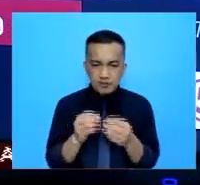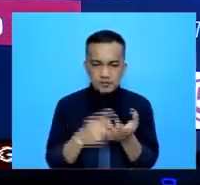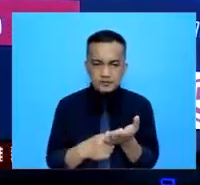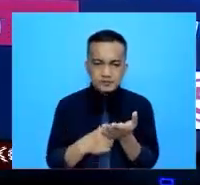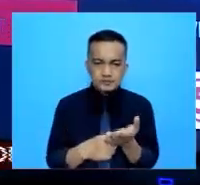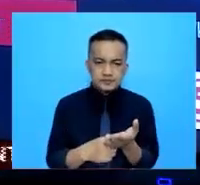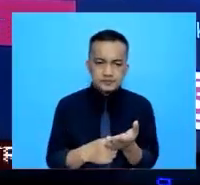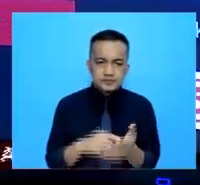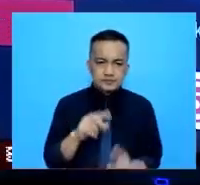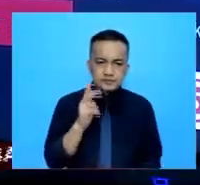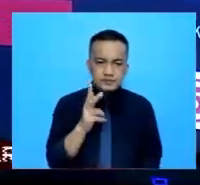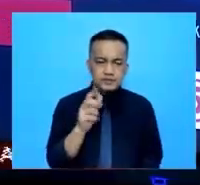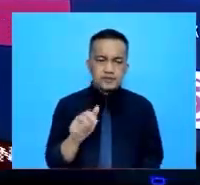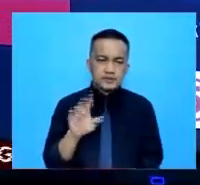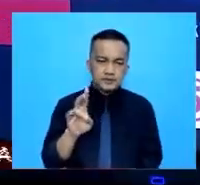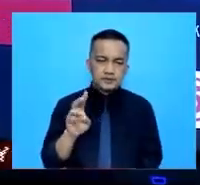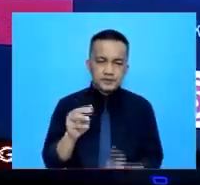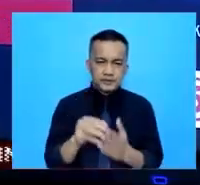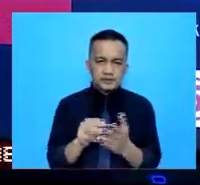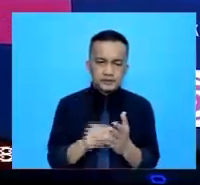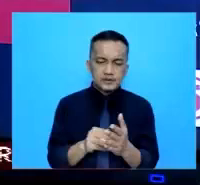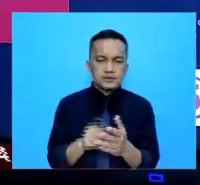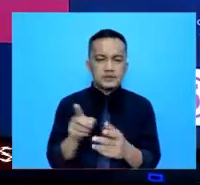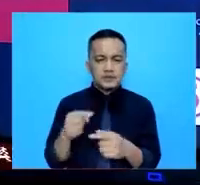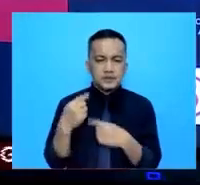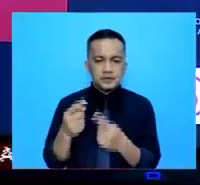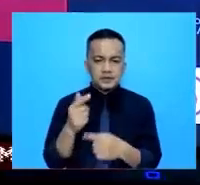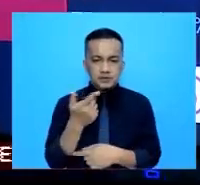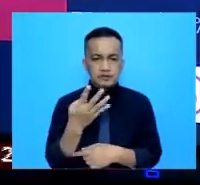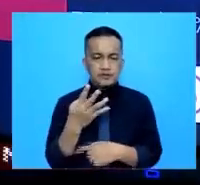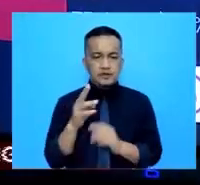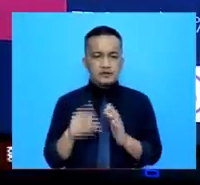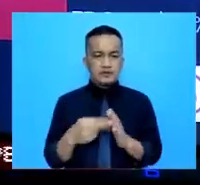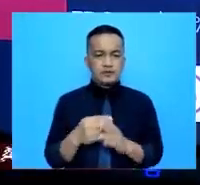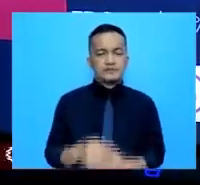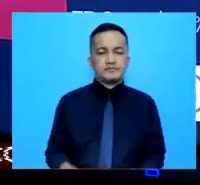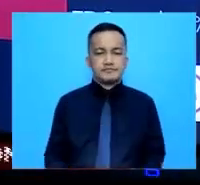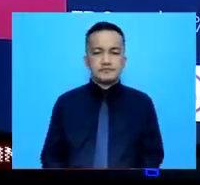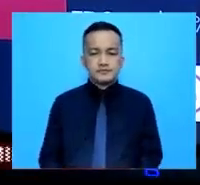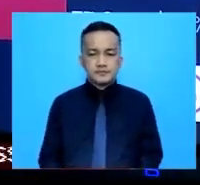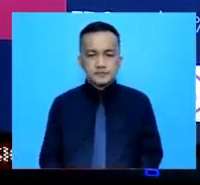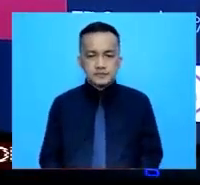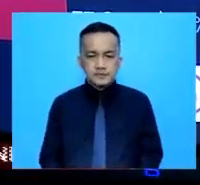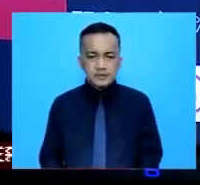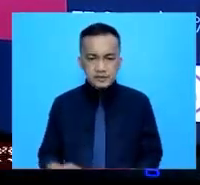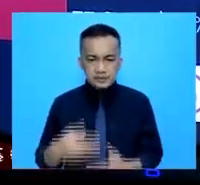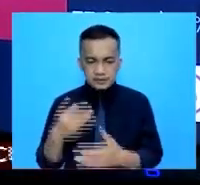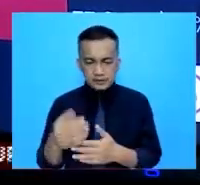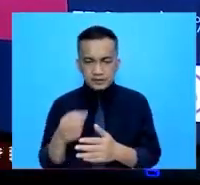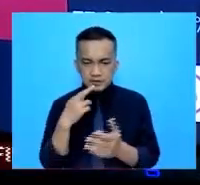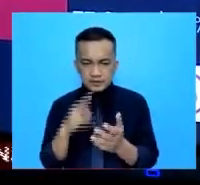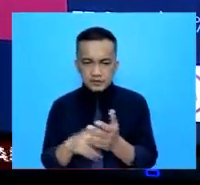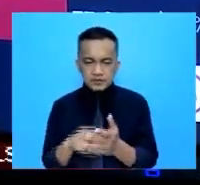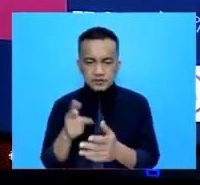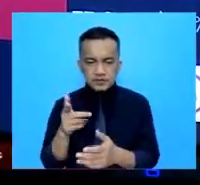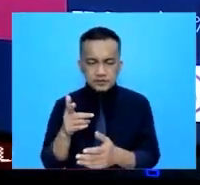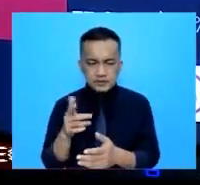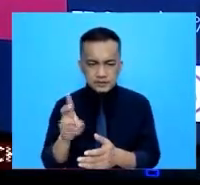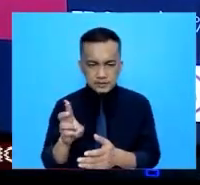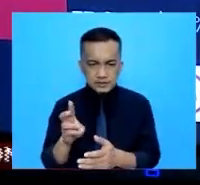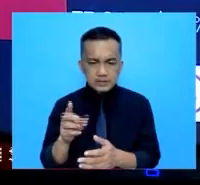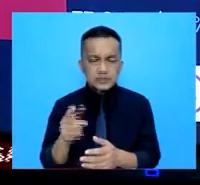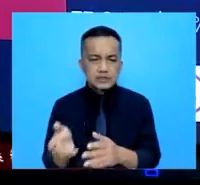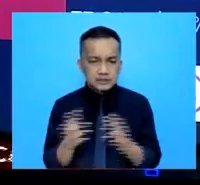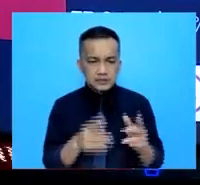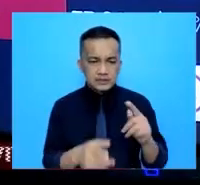30.7 million po ang reach na in the past 24 hours. Sumunod po ang registration, 26.99 million. And then telcos,